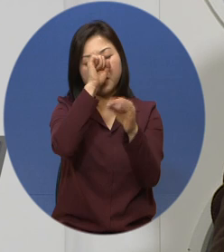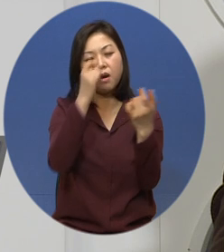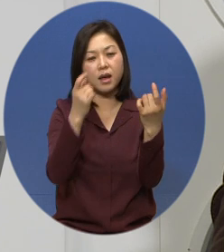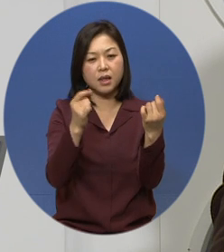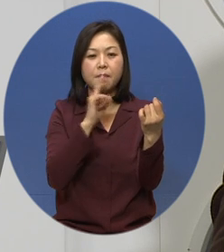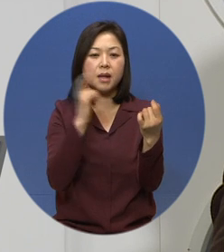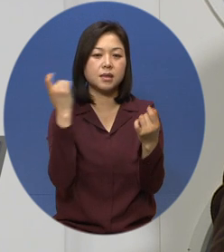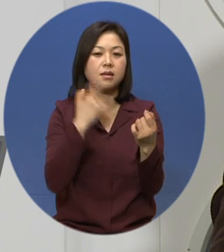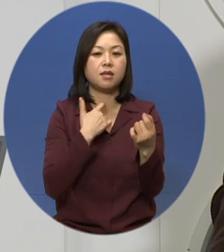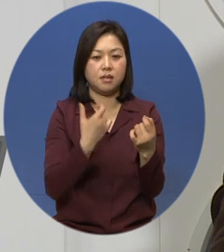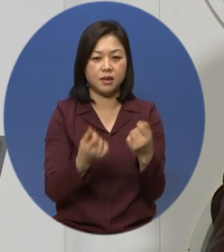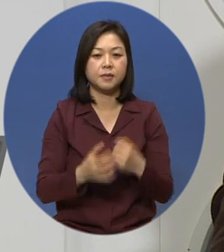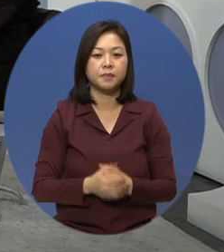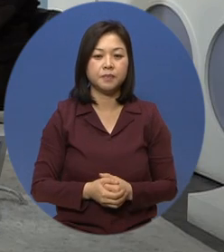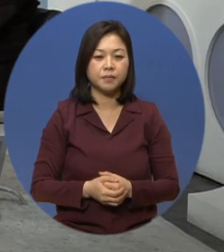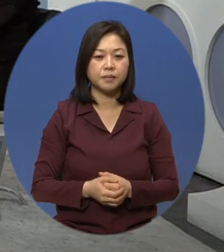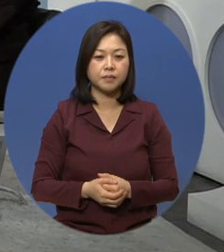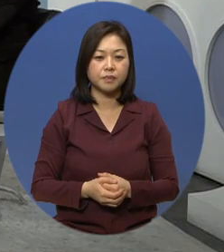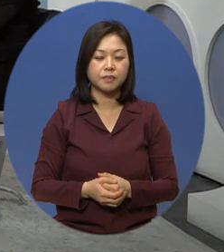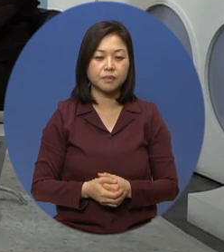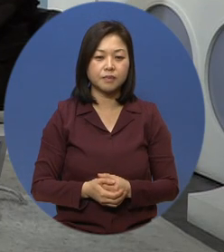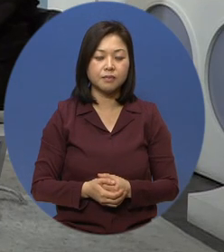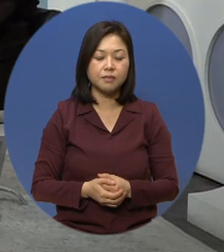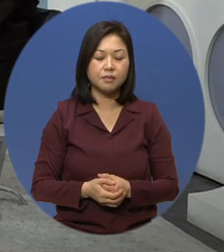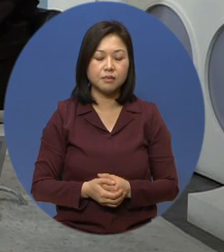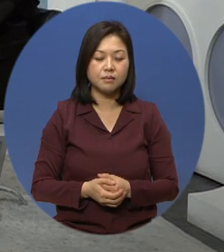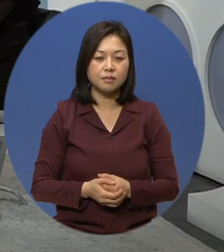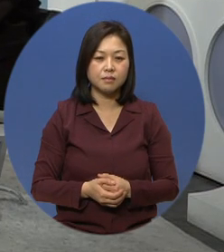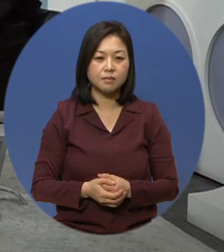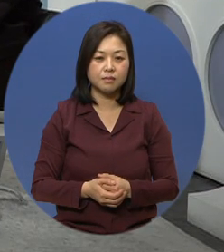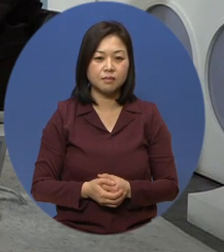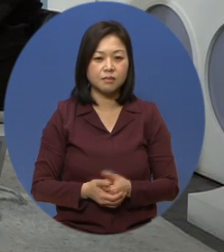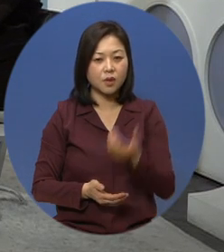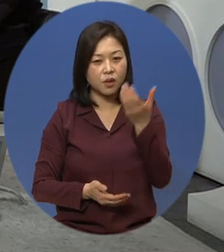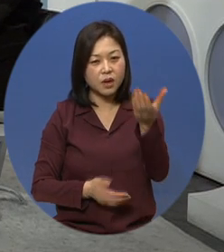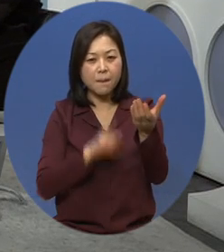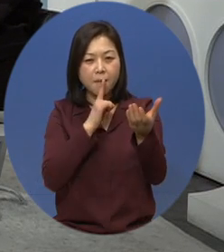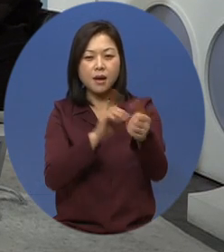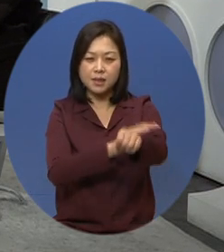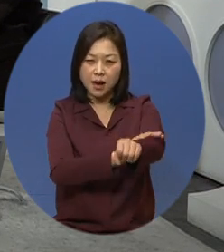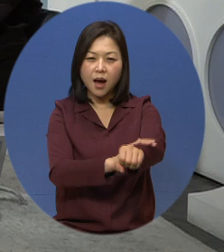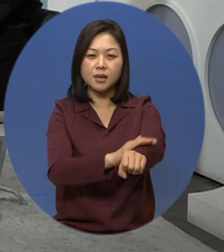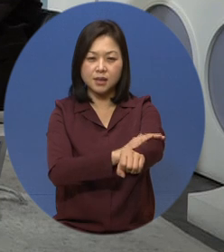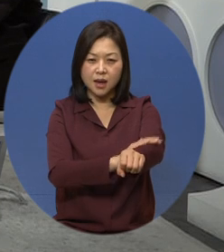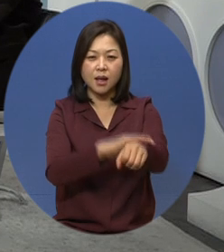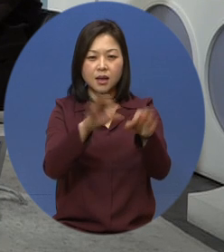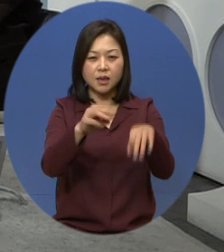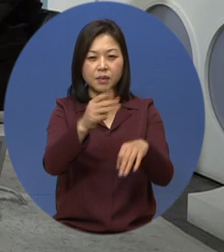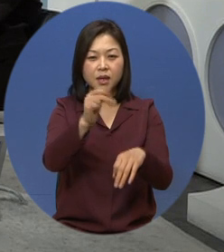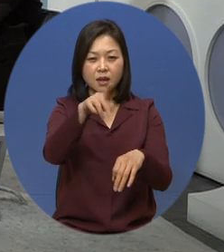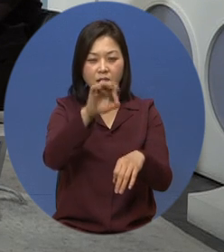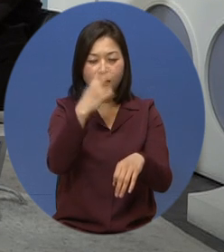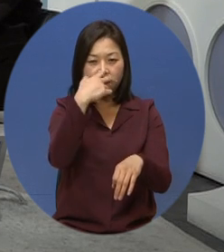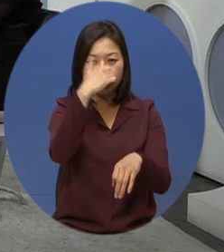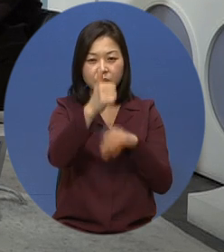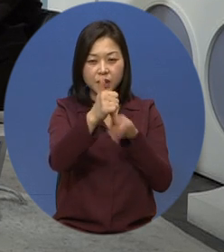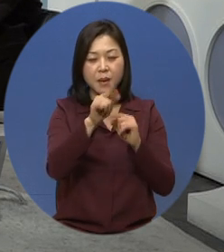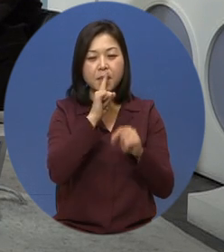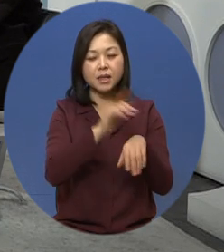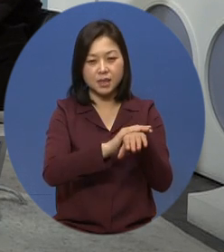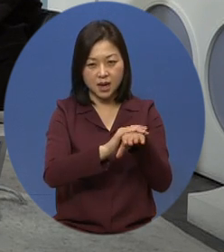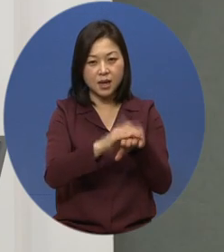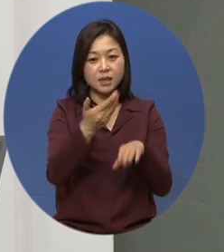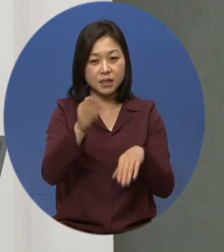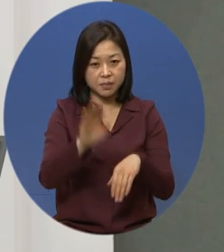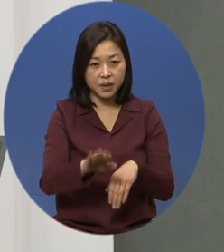라고 들었습니다 예 근데 지금 이렇게 말씀은 정상적으로 우리 김 대응 감독이 잘 하시지만